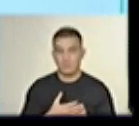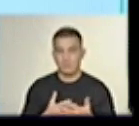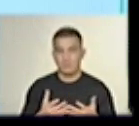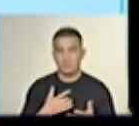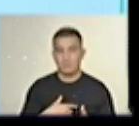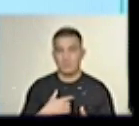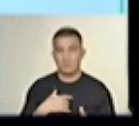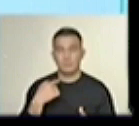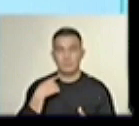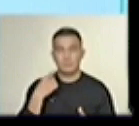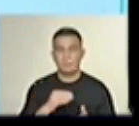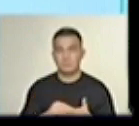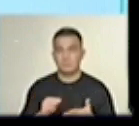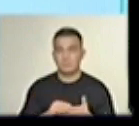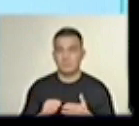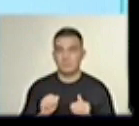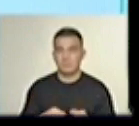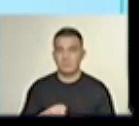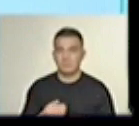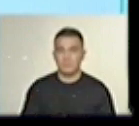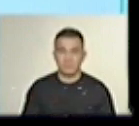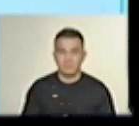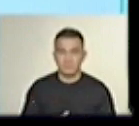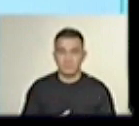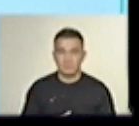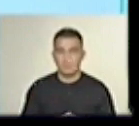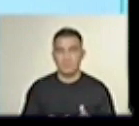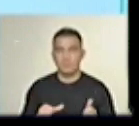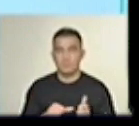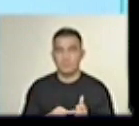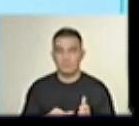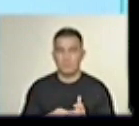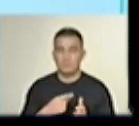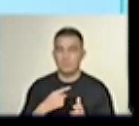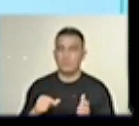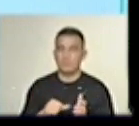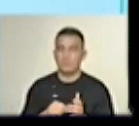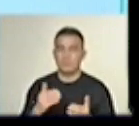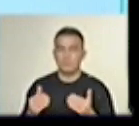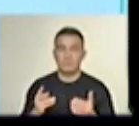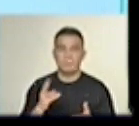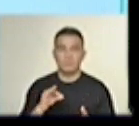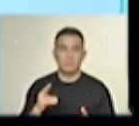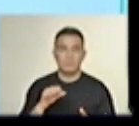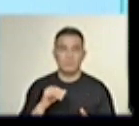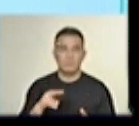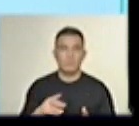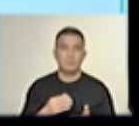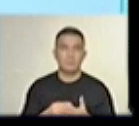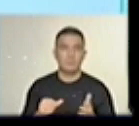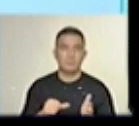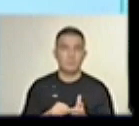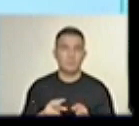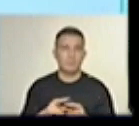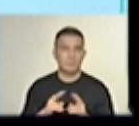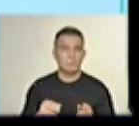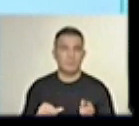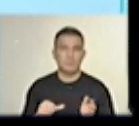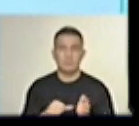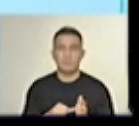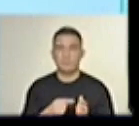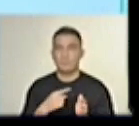sonni yozishingiz mumkin. Demak, 6 ning ham -6 ning ham moduli 6 ga teng, lekin 6